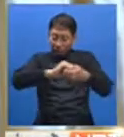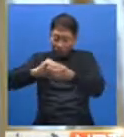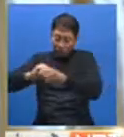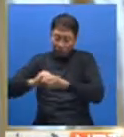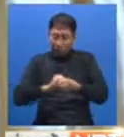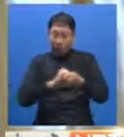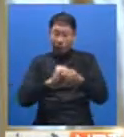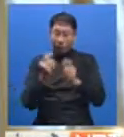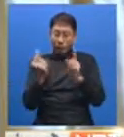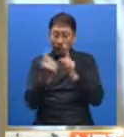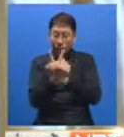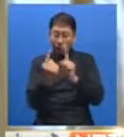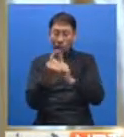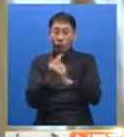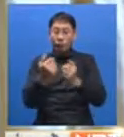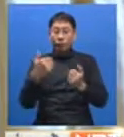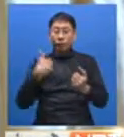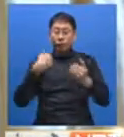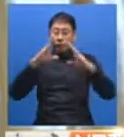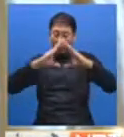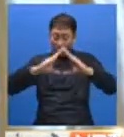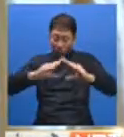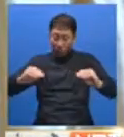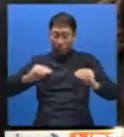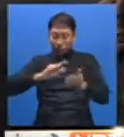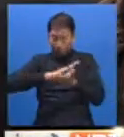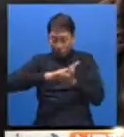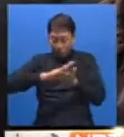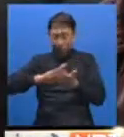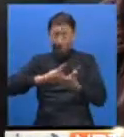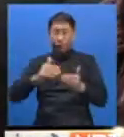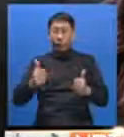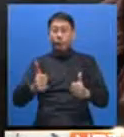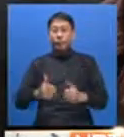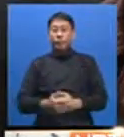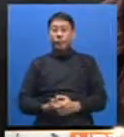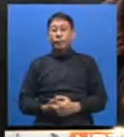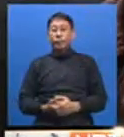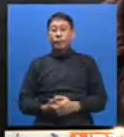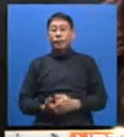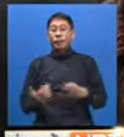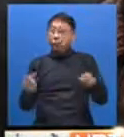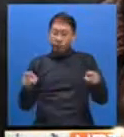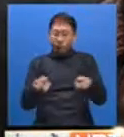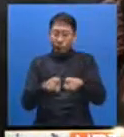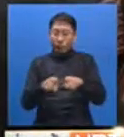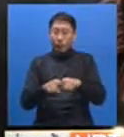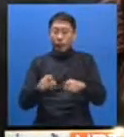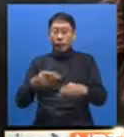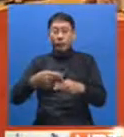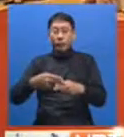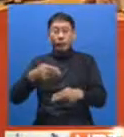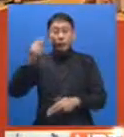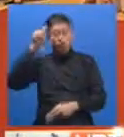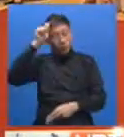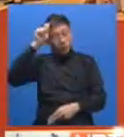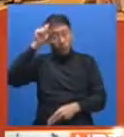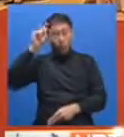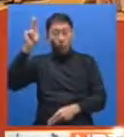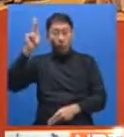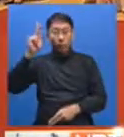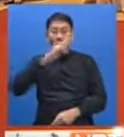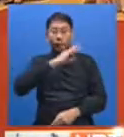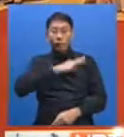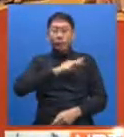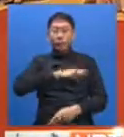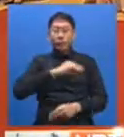คมเนี่ยสงบราบรื่น สอดคล้องกับนายอรงกรพลบุตรสมาชิกสปช.เ